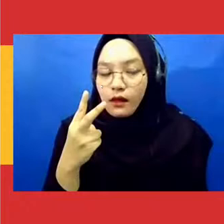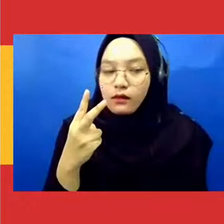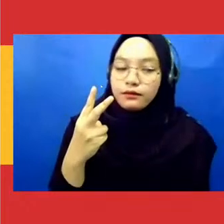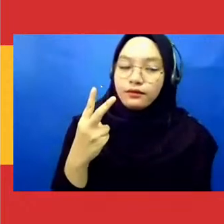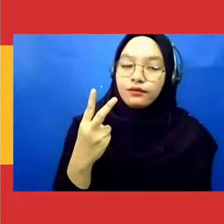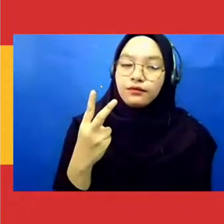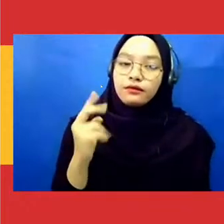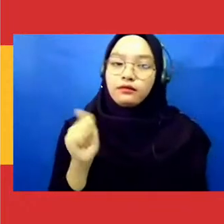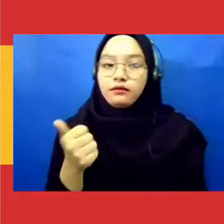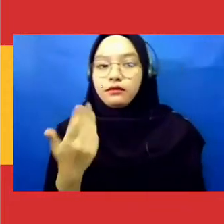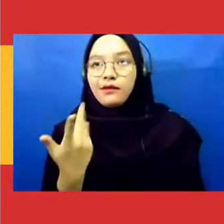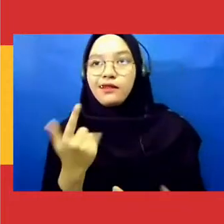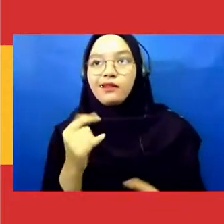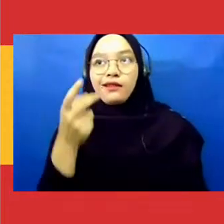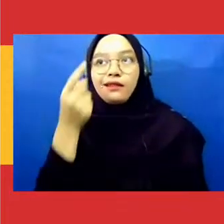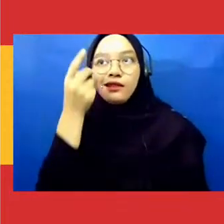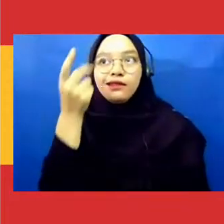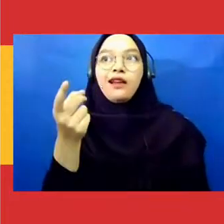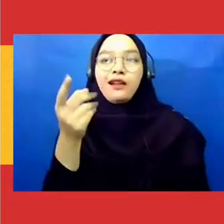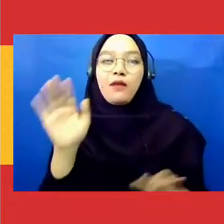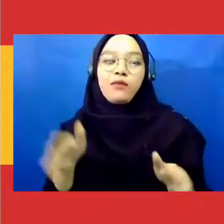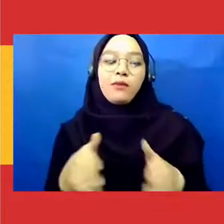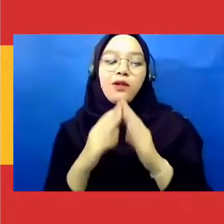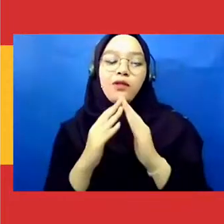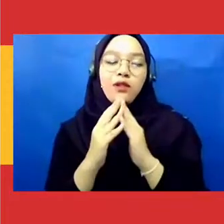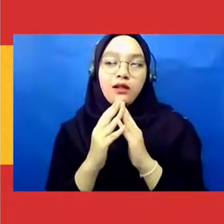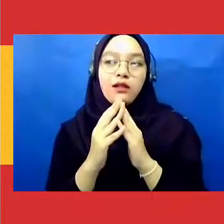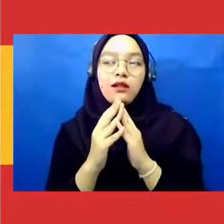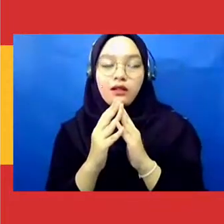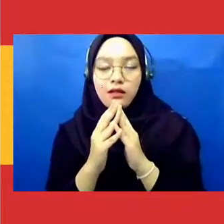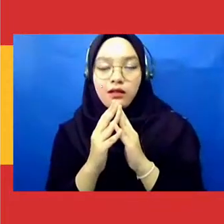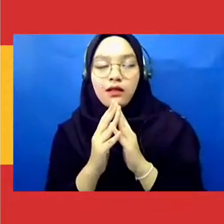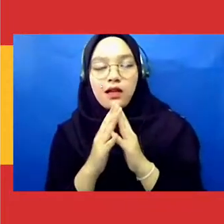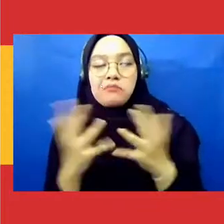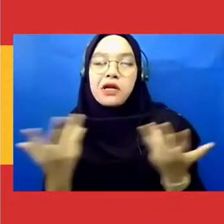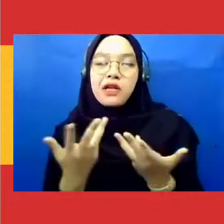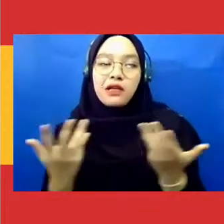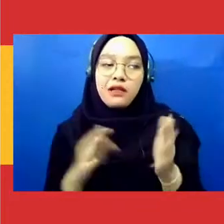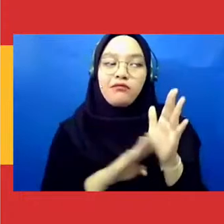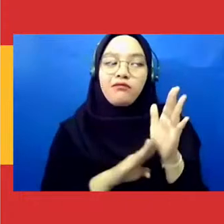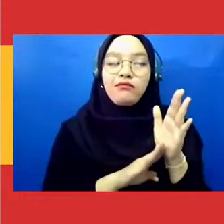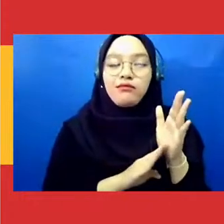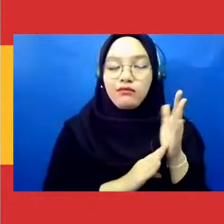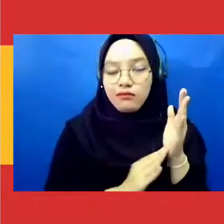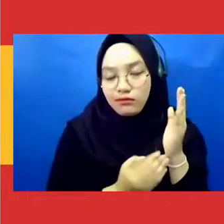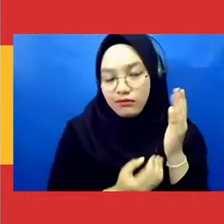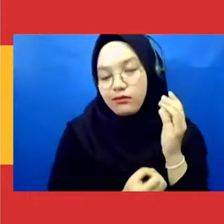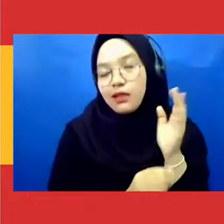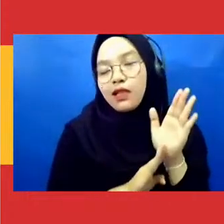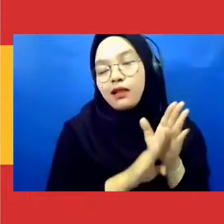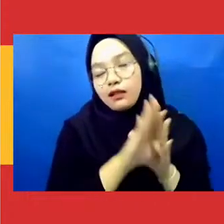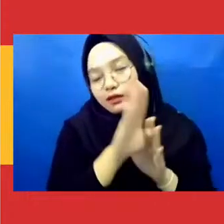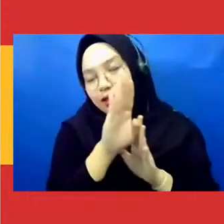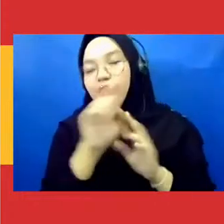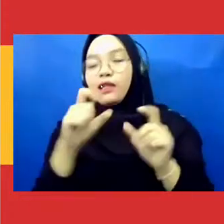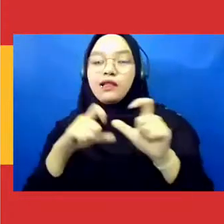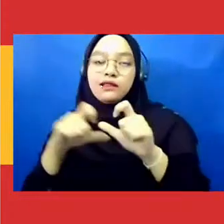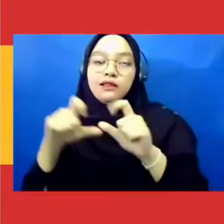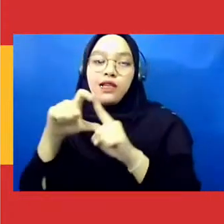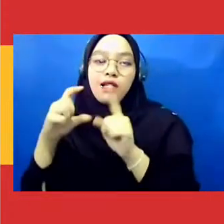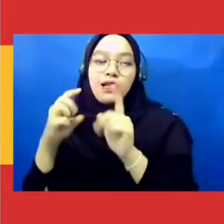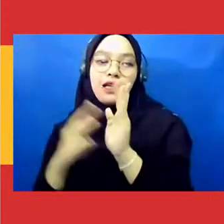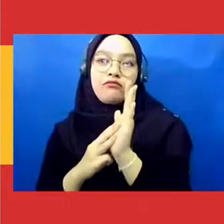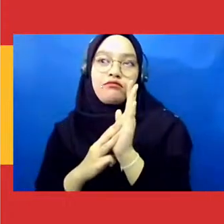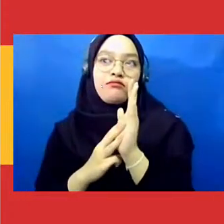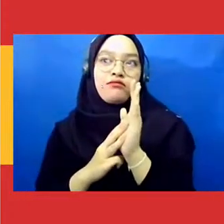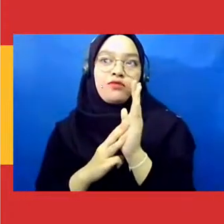melihat agenda pembangunan dari jajah kita. Bagaimana meningkatkan sumber daya manusia berkualitas, daya saing, mulai apa?